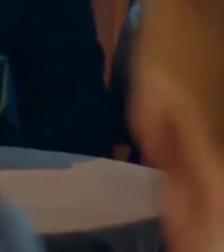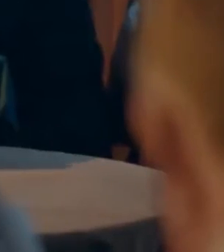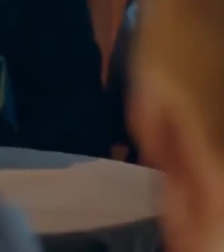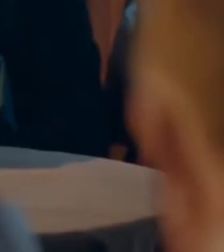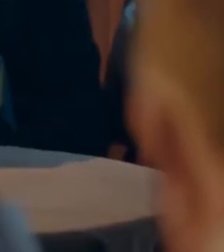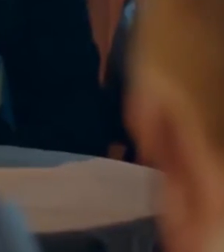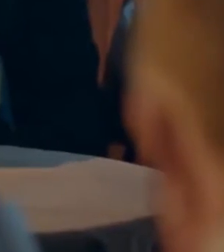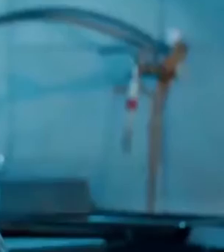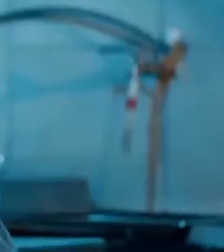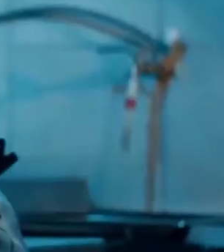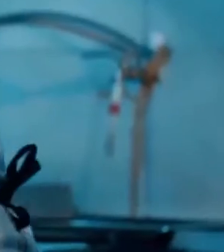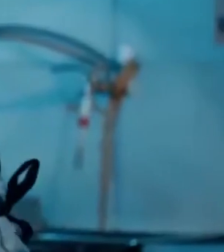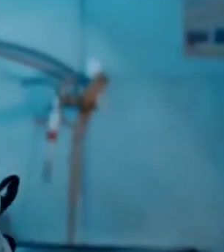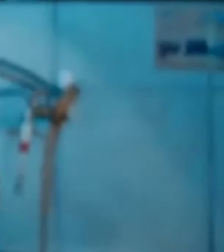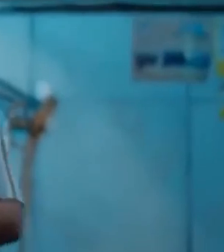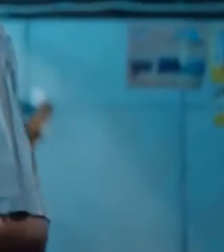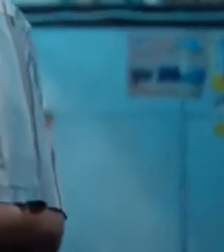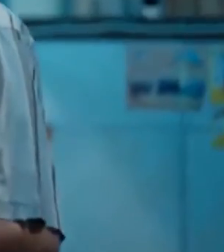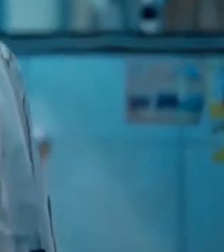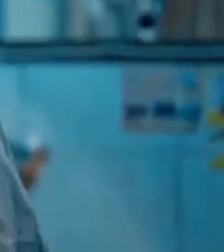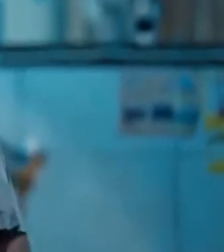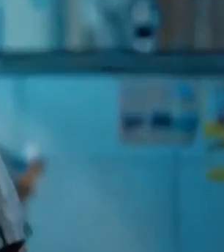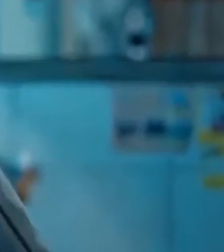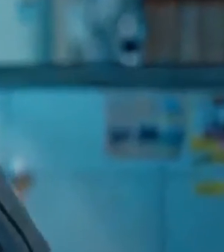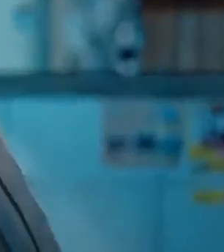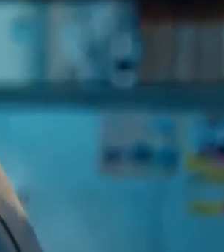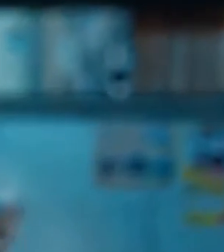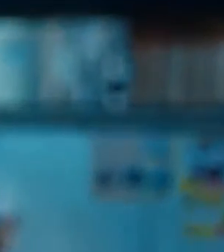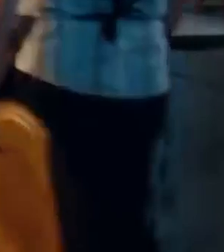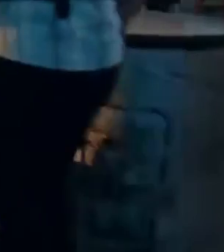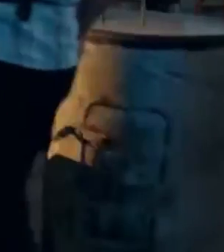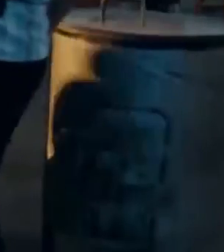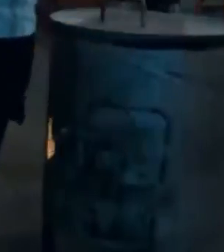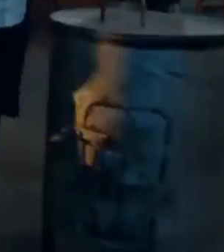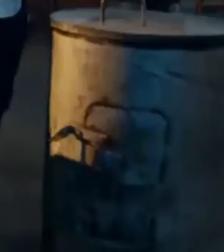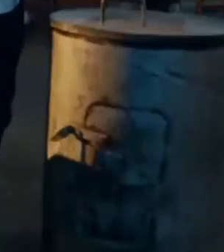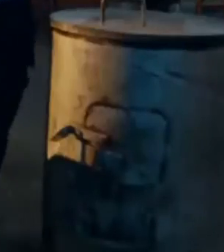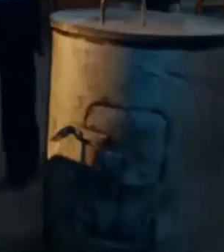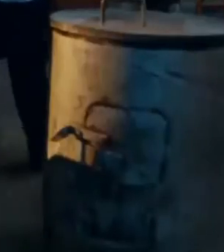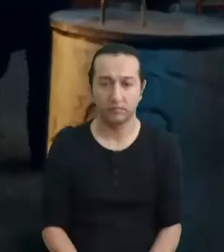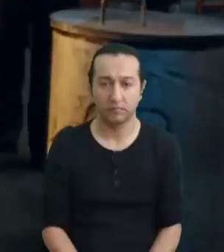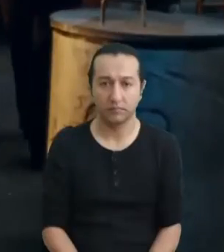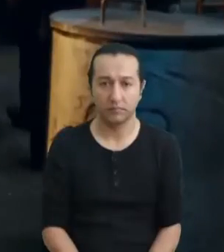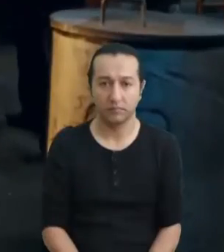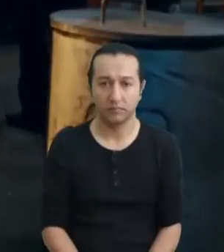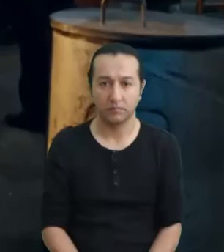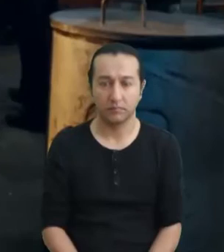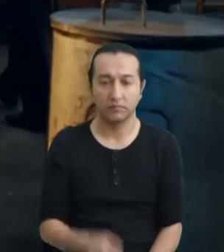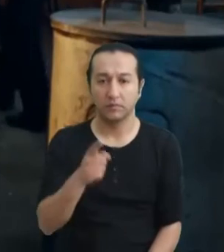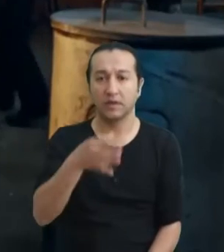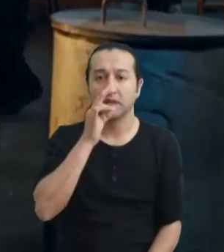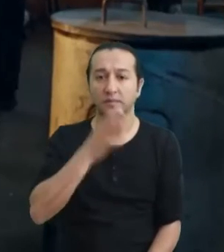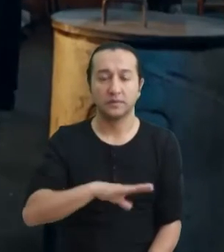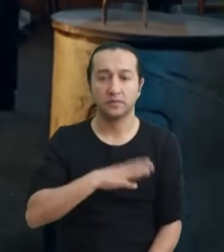dışarı çıktı. Gözleri Yusuf'ta. Önüne belden siyah bir önlük takmış. Çayı yaşlı bir adama verip Yusuf'a döndü. Ne